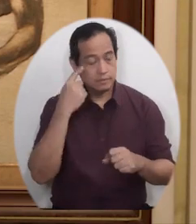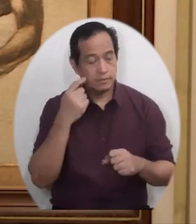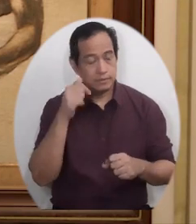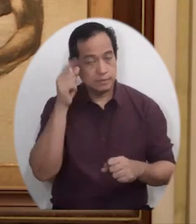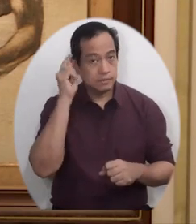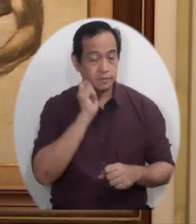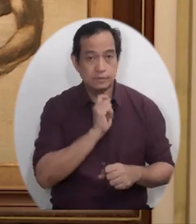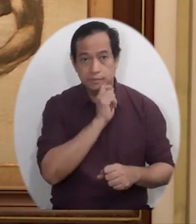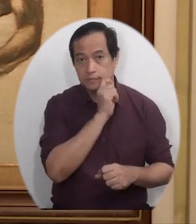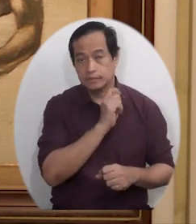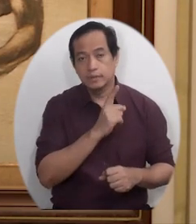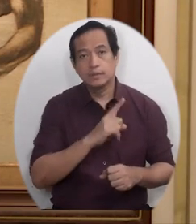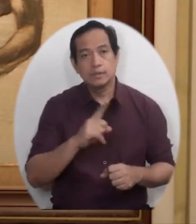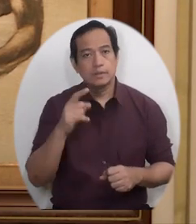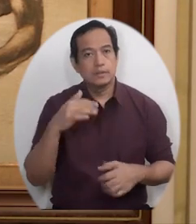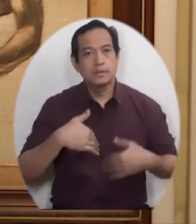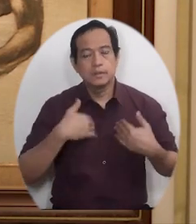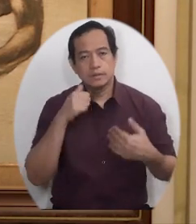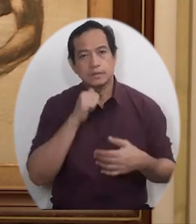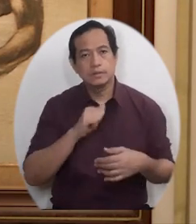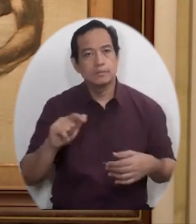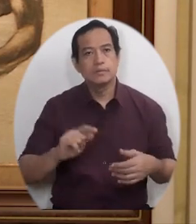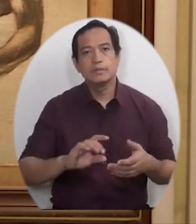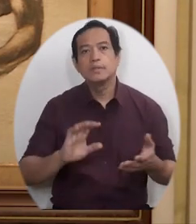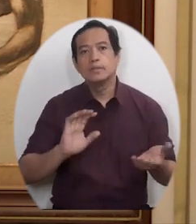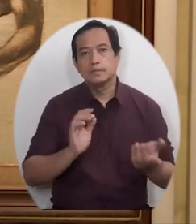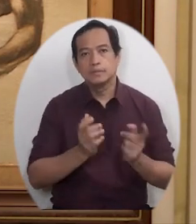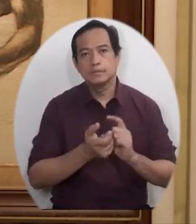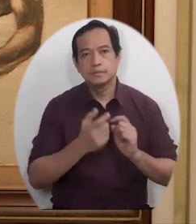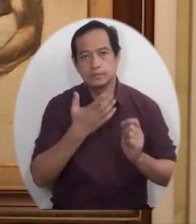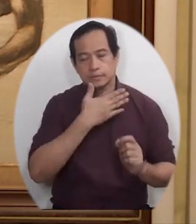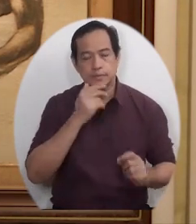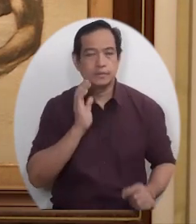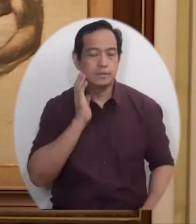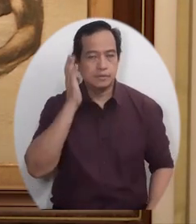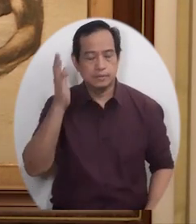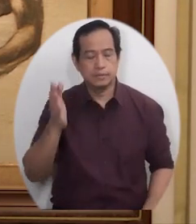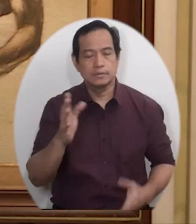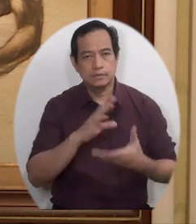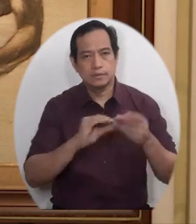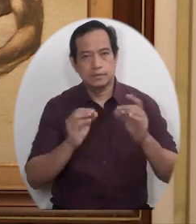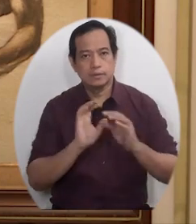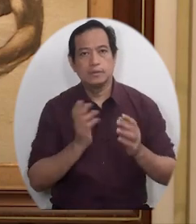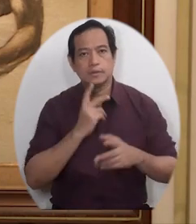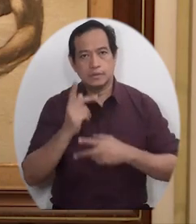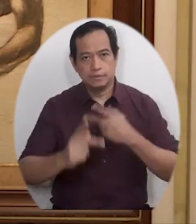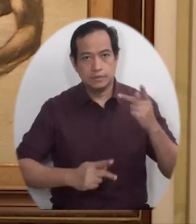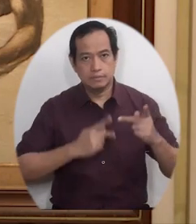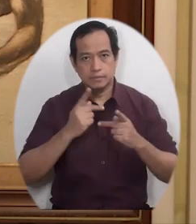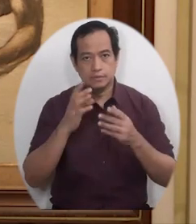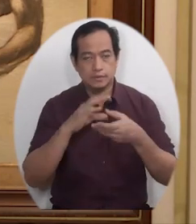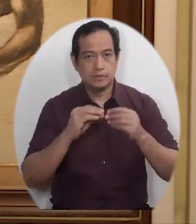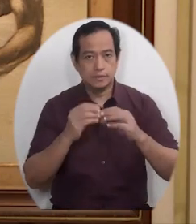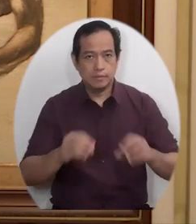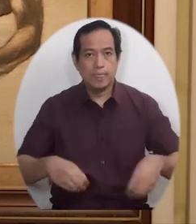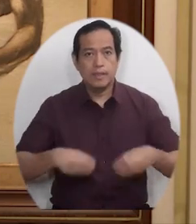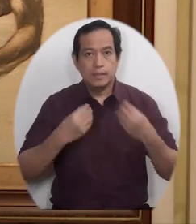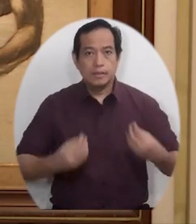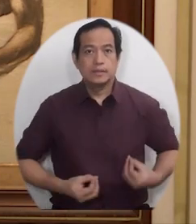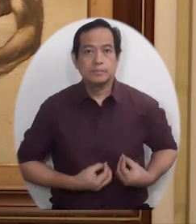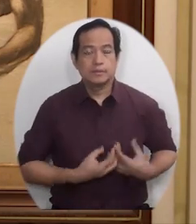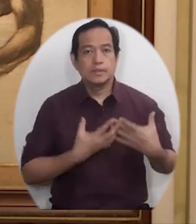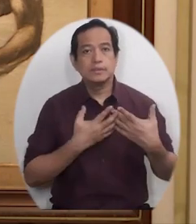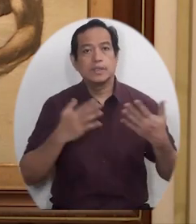tuluyang gumanda ang kinabukasan. Mga totoong kwento ng ating mga kapwa, kwento na nagbibigay ng inspirasyon